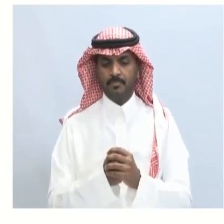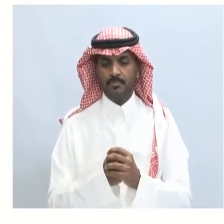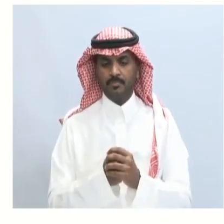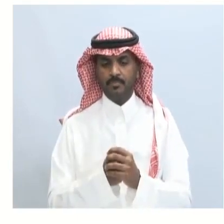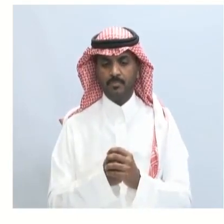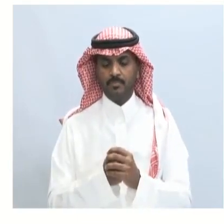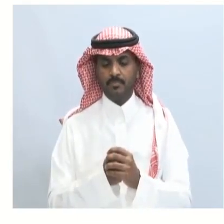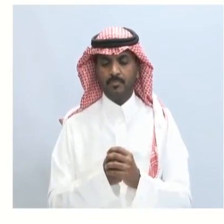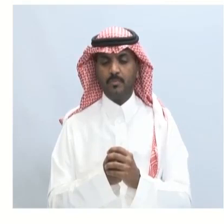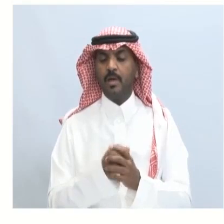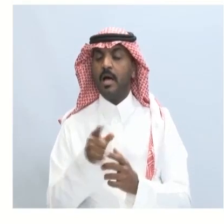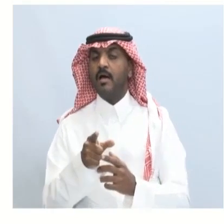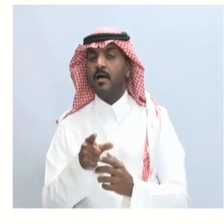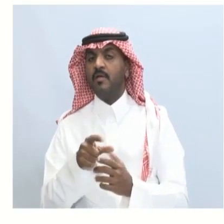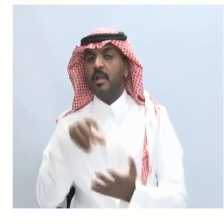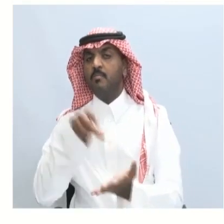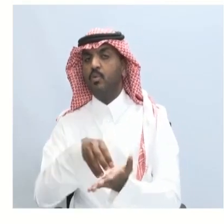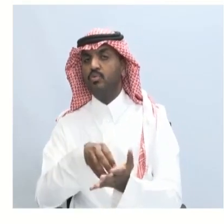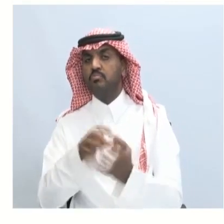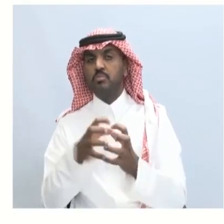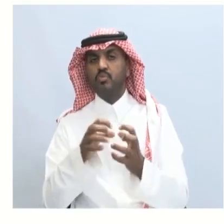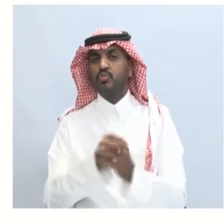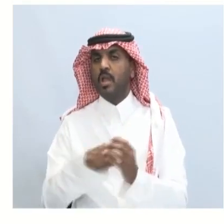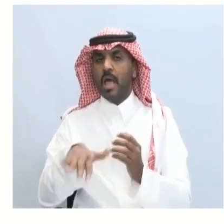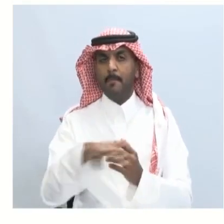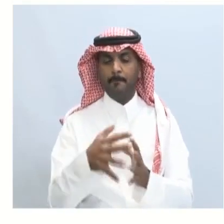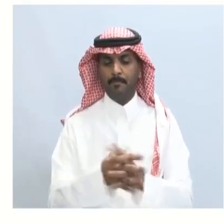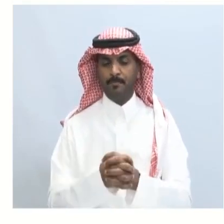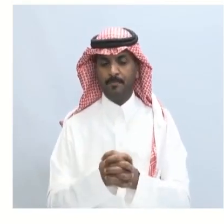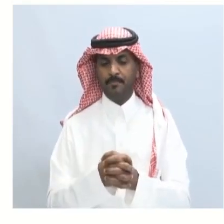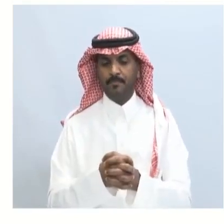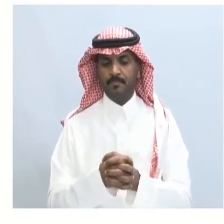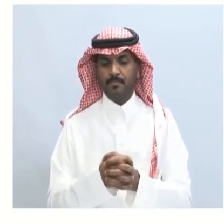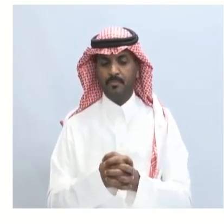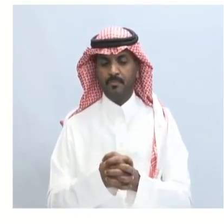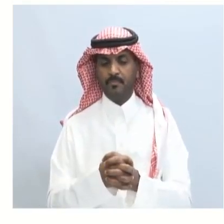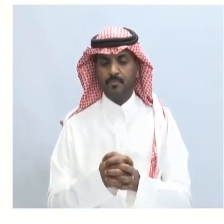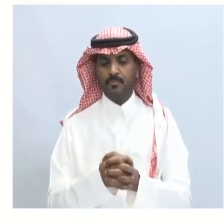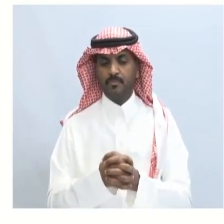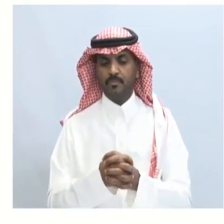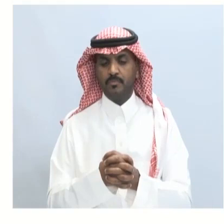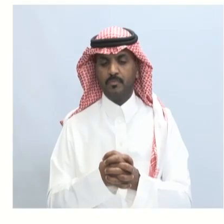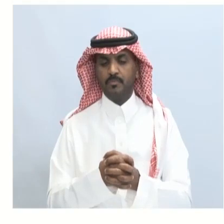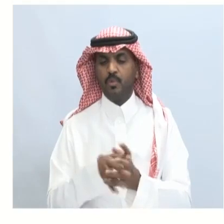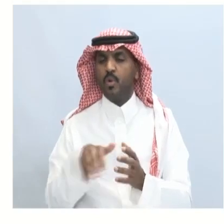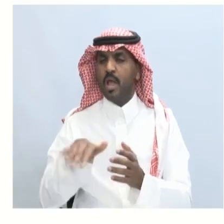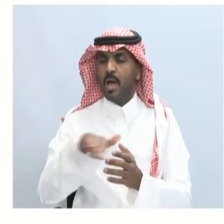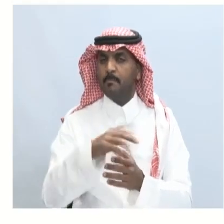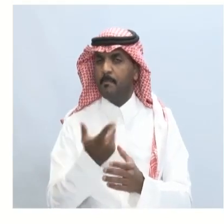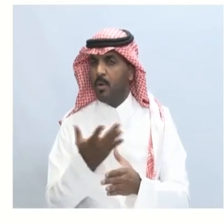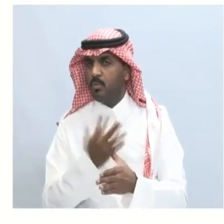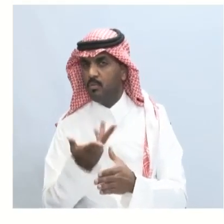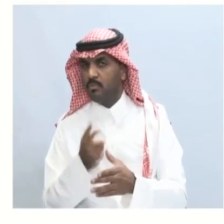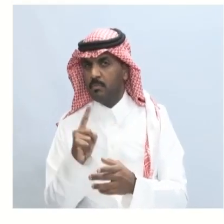العام هذا الموطن العام ماذا يقص صد به من يبين لنا ما المقصود بالموطن العام اذا